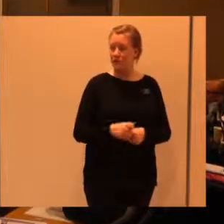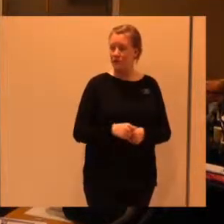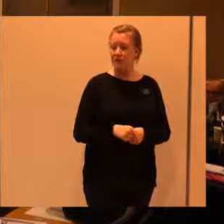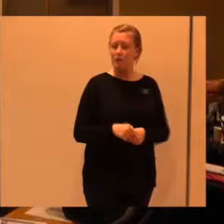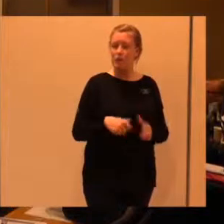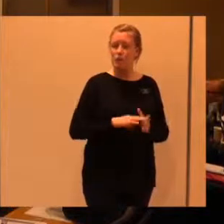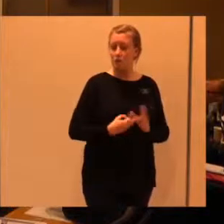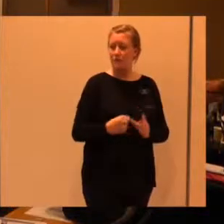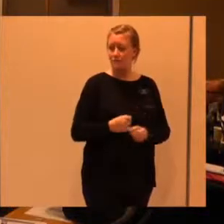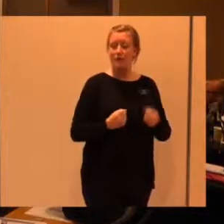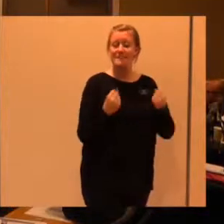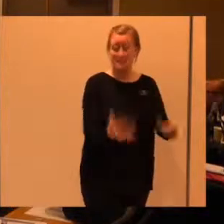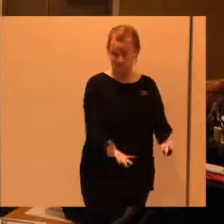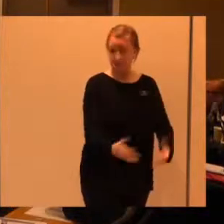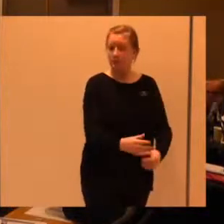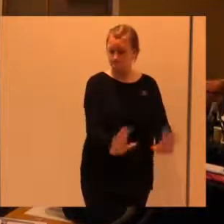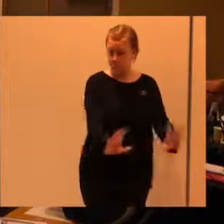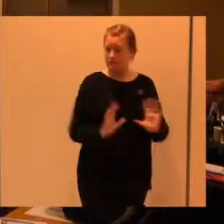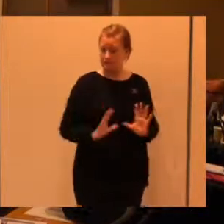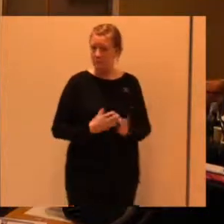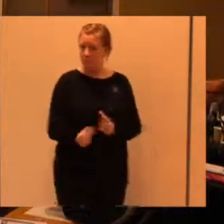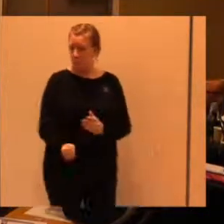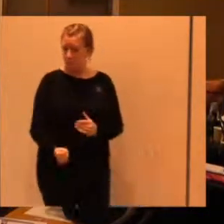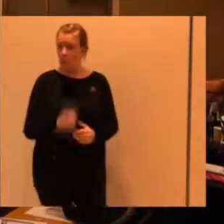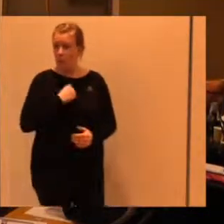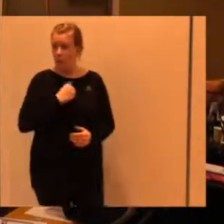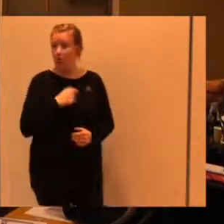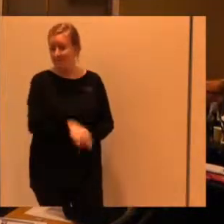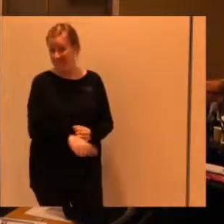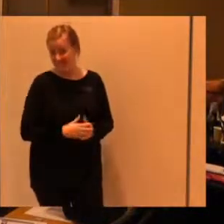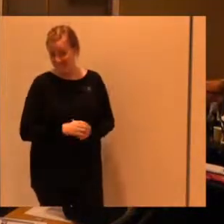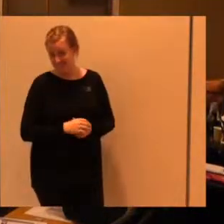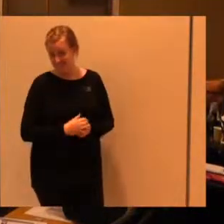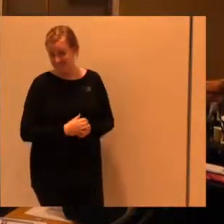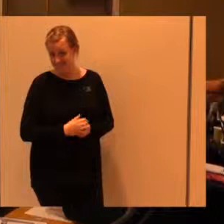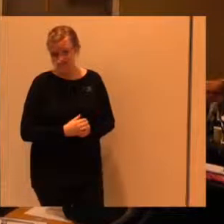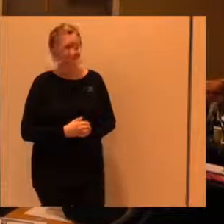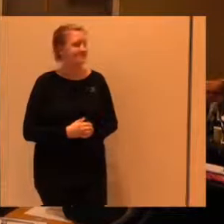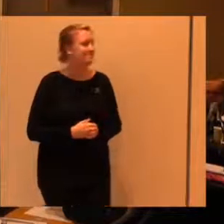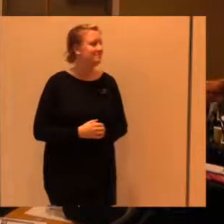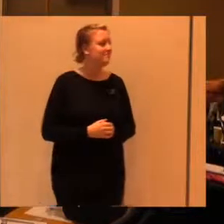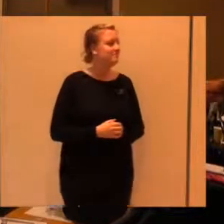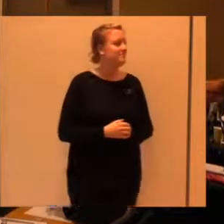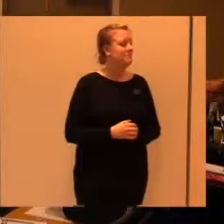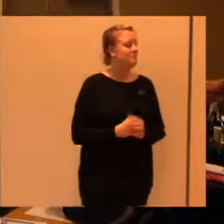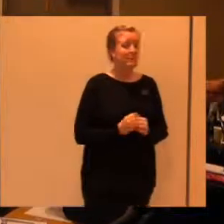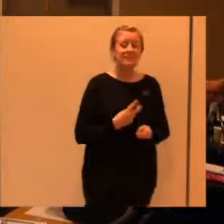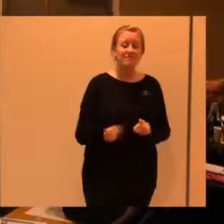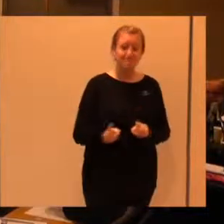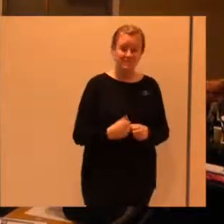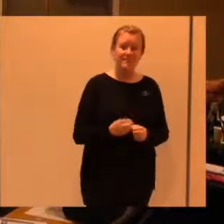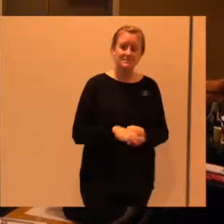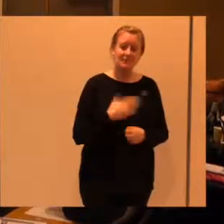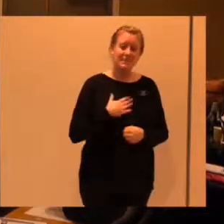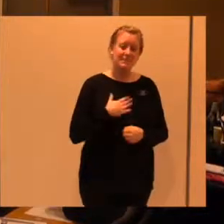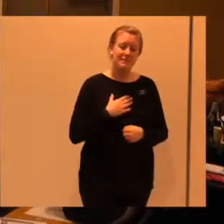inte. Men vad händer om man är på väg tillbaka från hemlöshet? Jo, man blir kallad till det värsta exemplet i mitt projekt. En